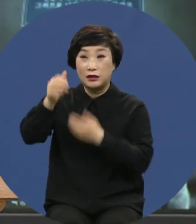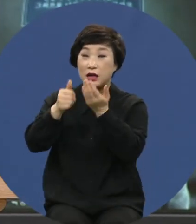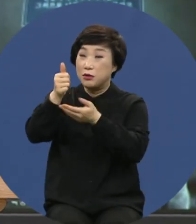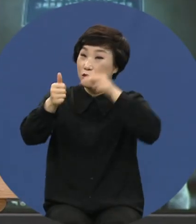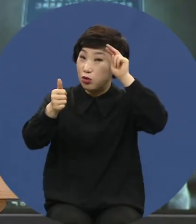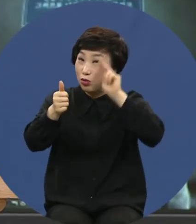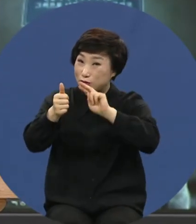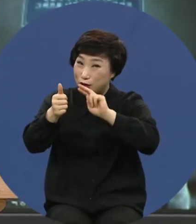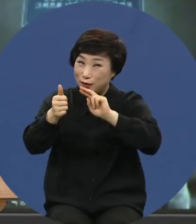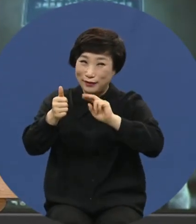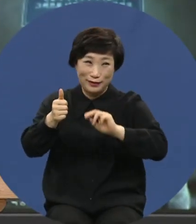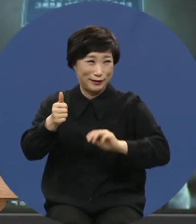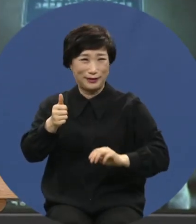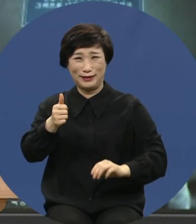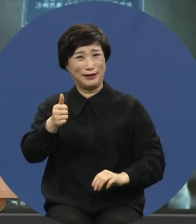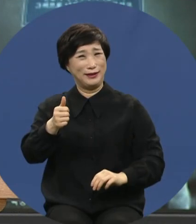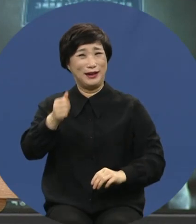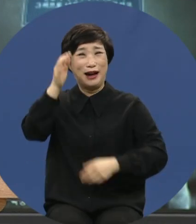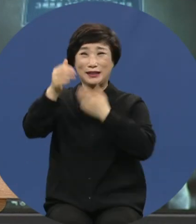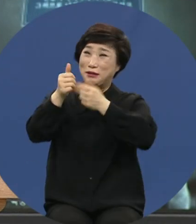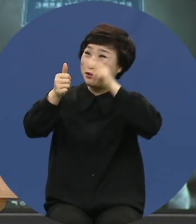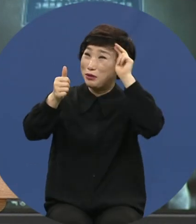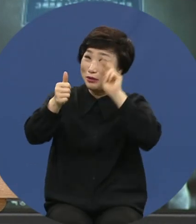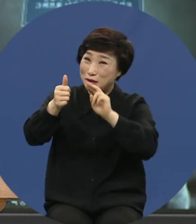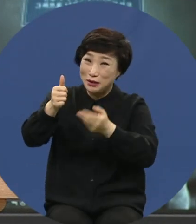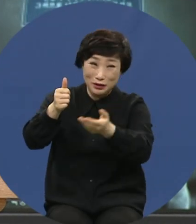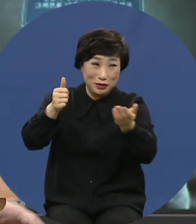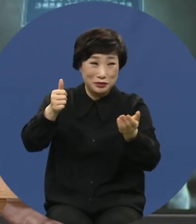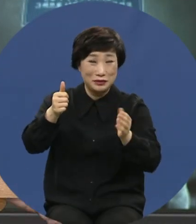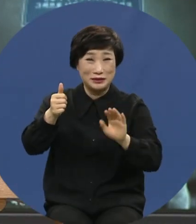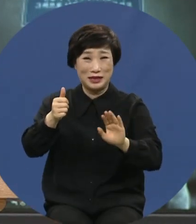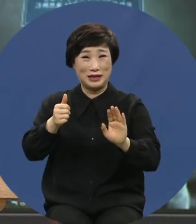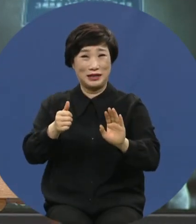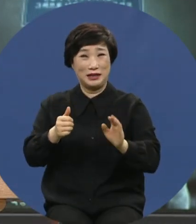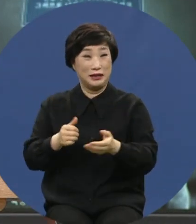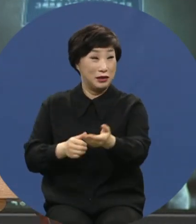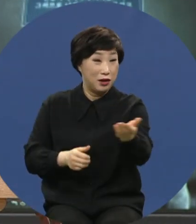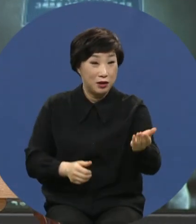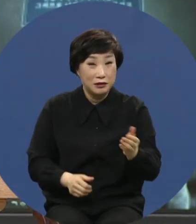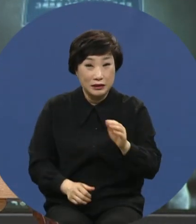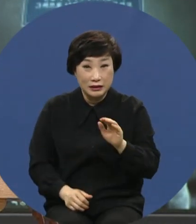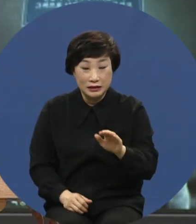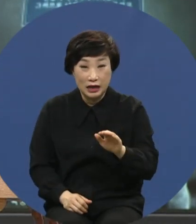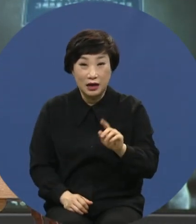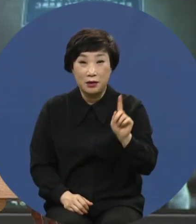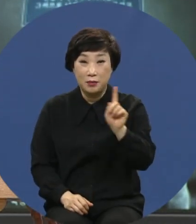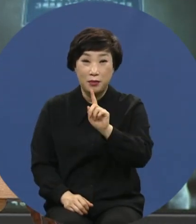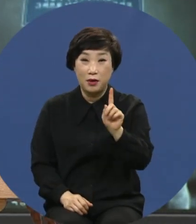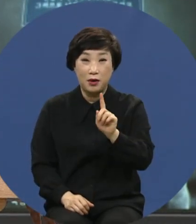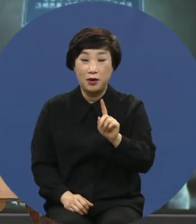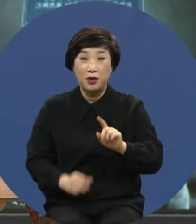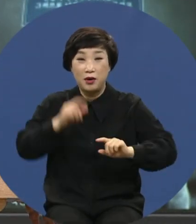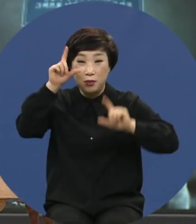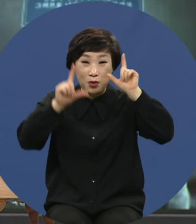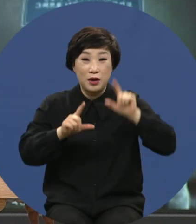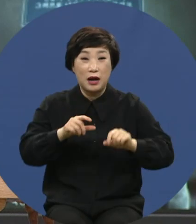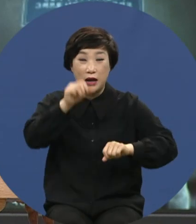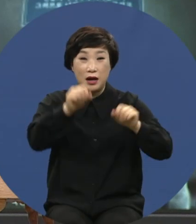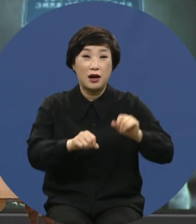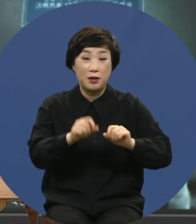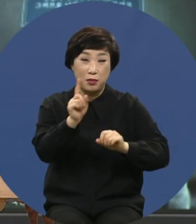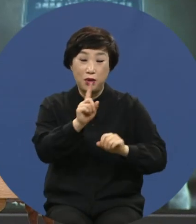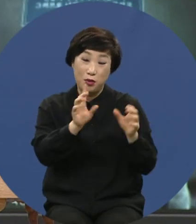하나님을 도전한다, 하나님께 도전한다, 이런 자들은 어떤 모양으로